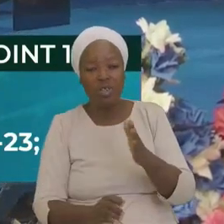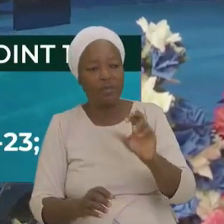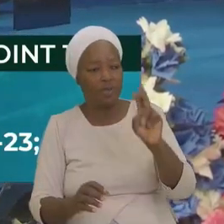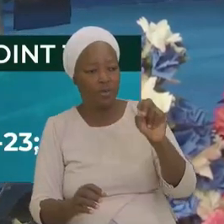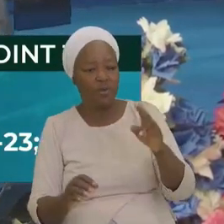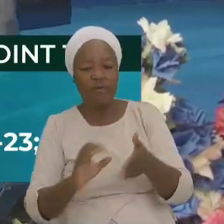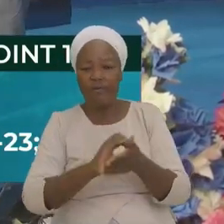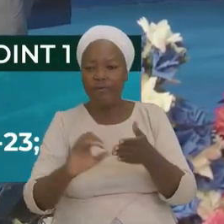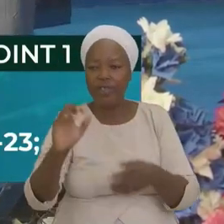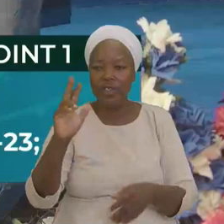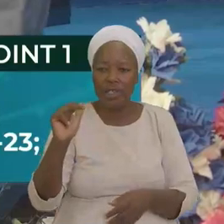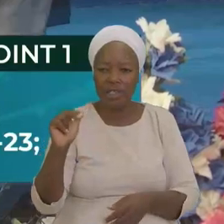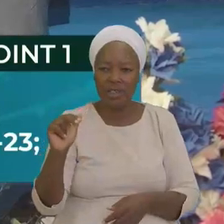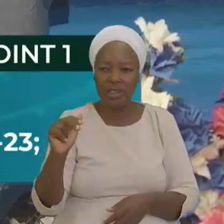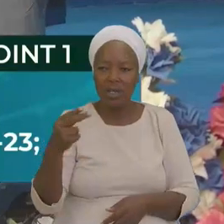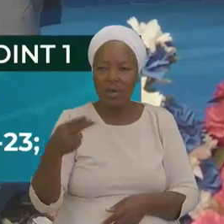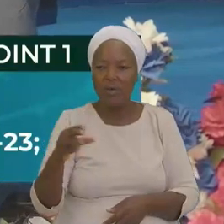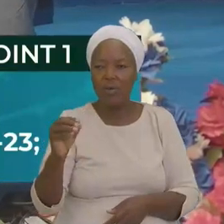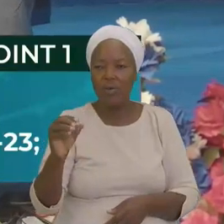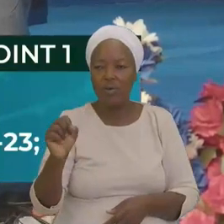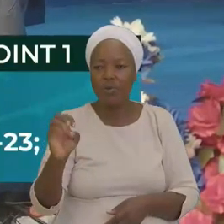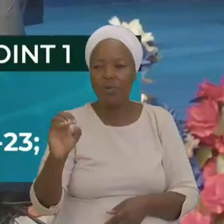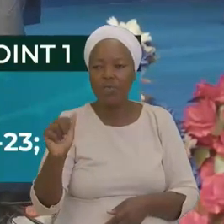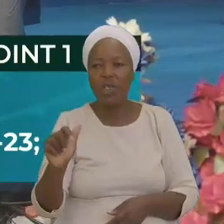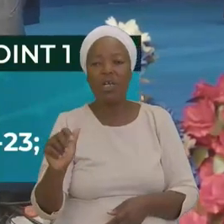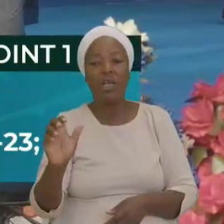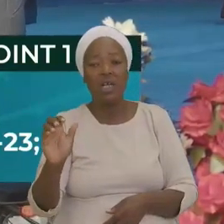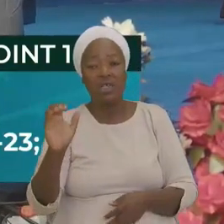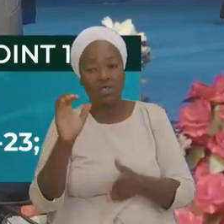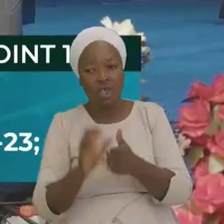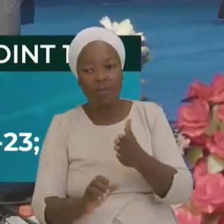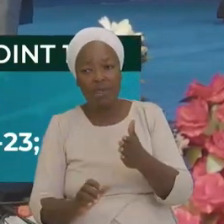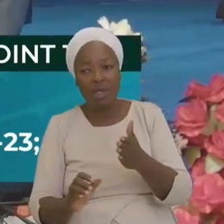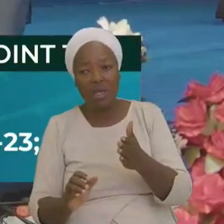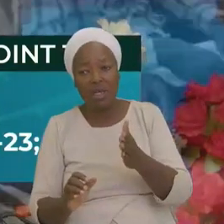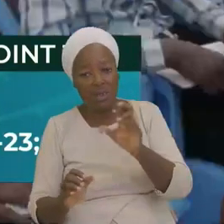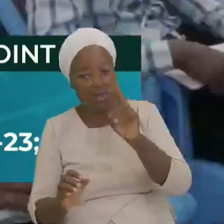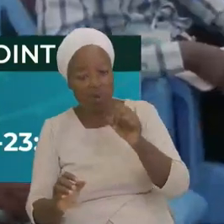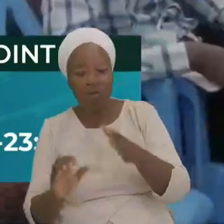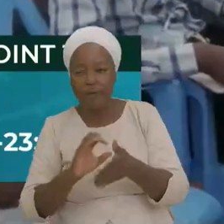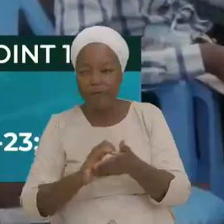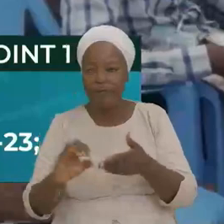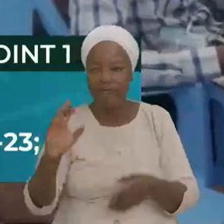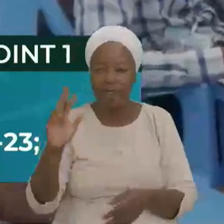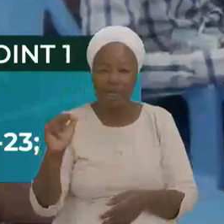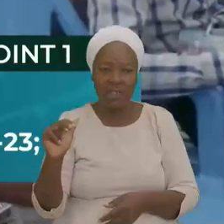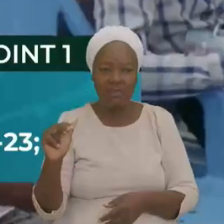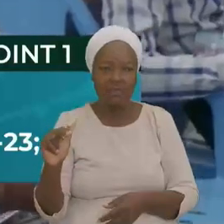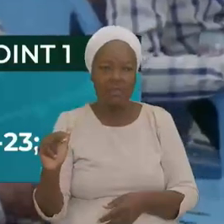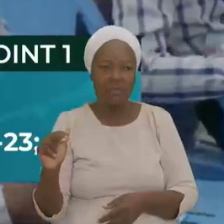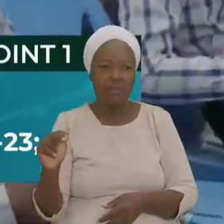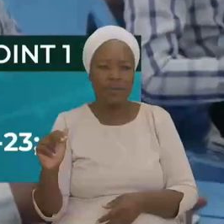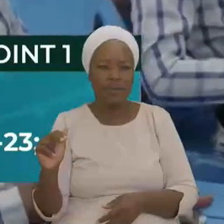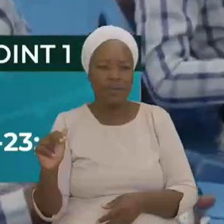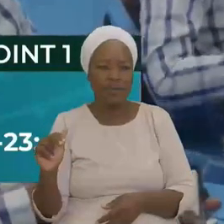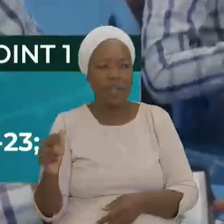Osée au chapitre 12. Verset 13. Osée au chapitre 12.